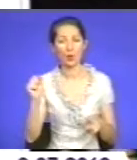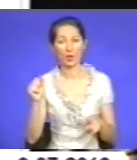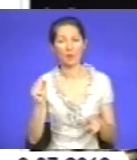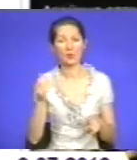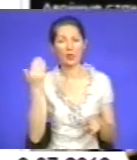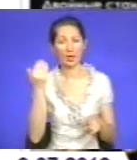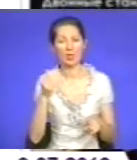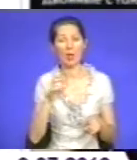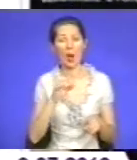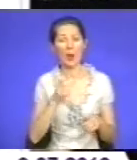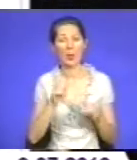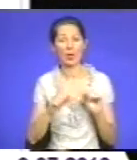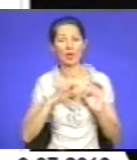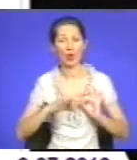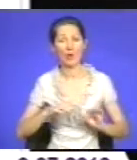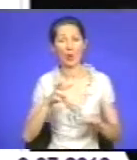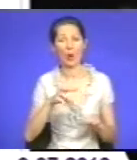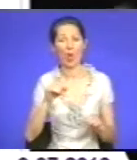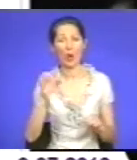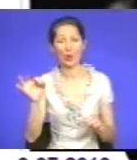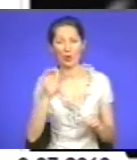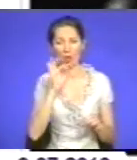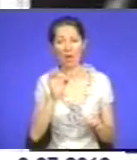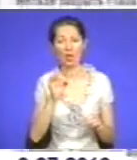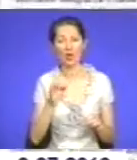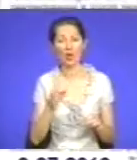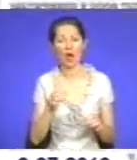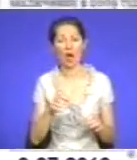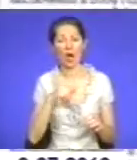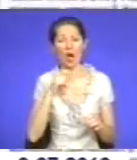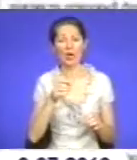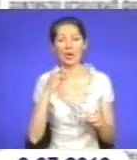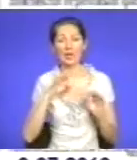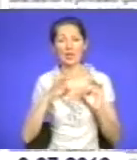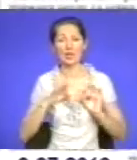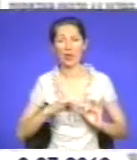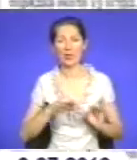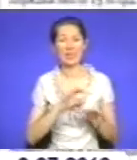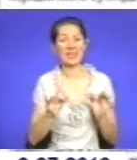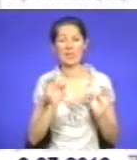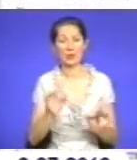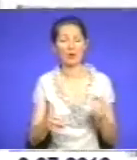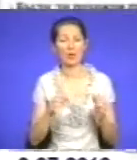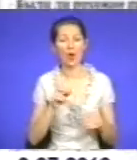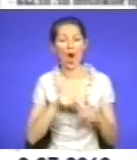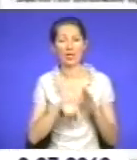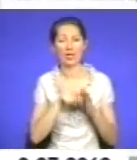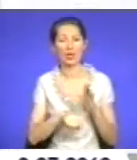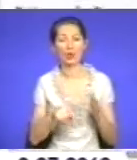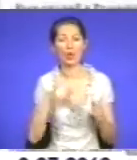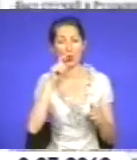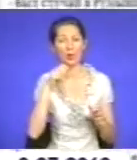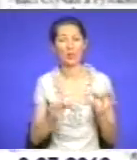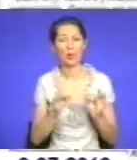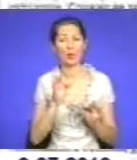політики і чиновники несправедливо характеризують українське правосуддя як вибіркове. Про це він заявив 26 червня в Брюсселі в будівлі Європарламенту